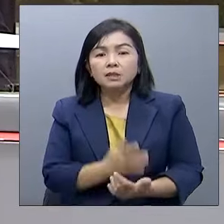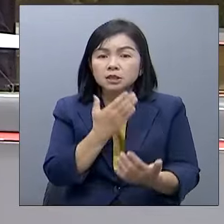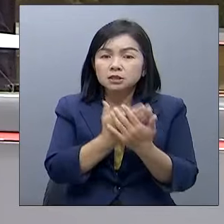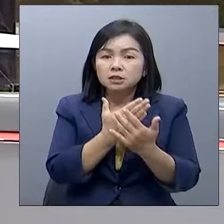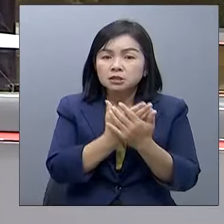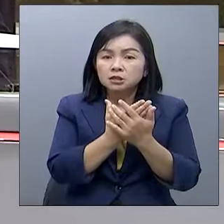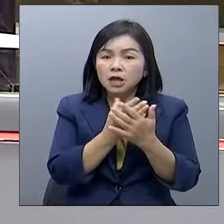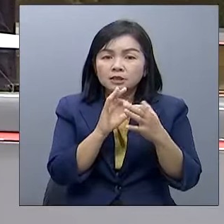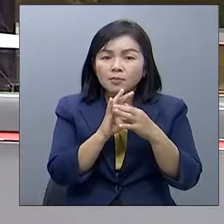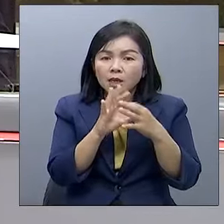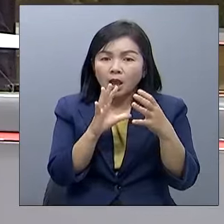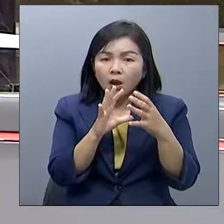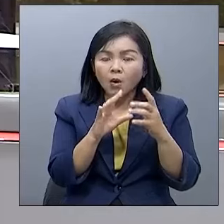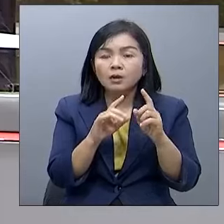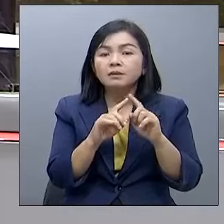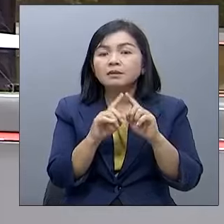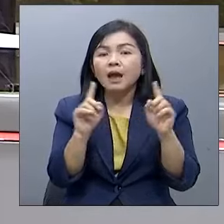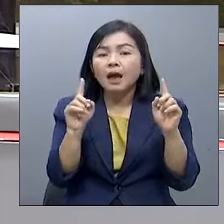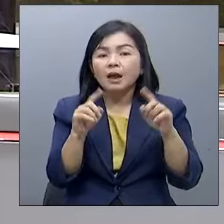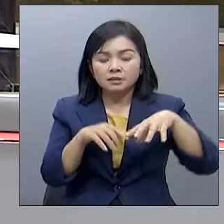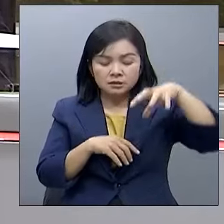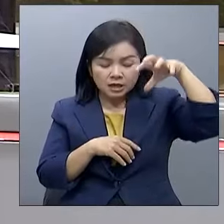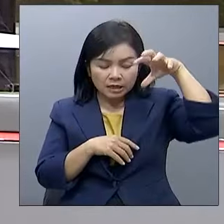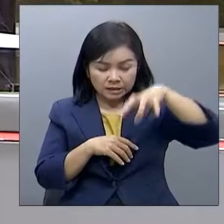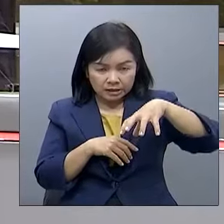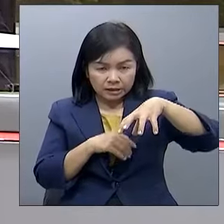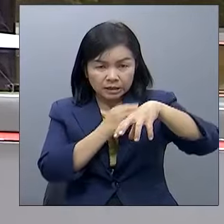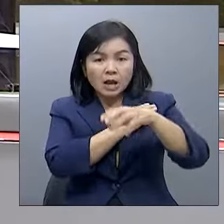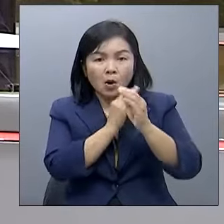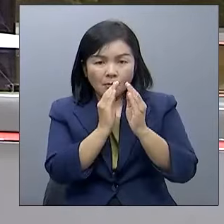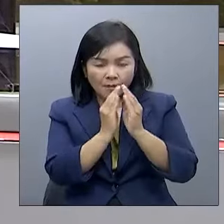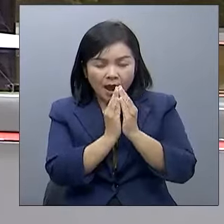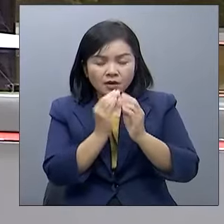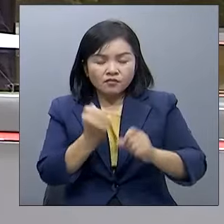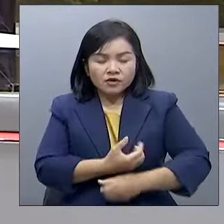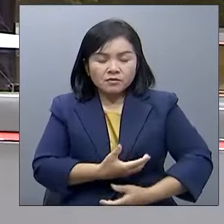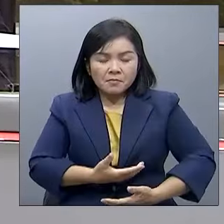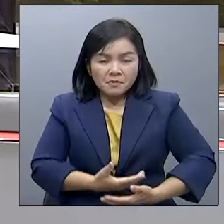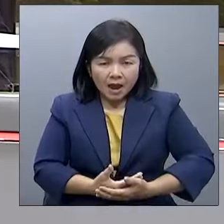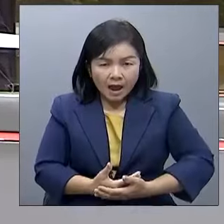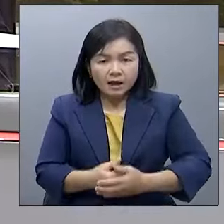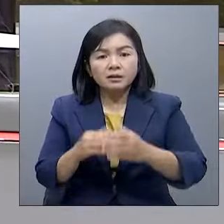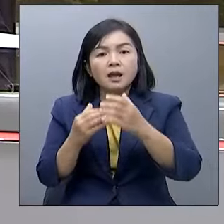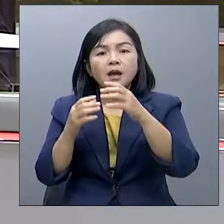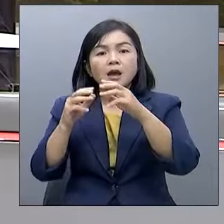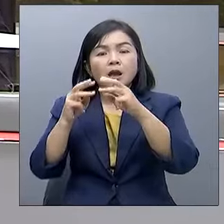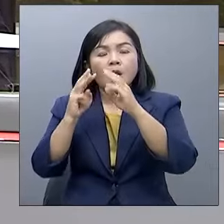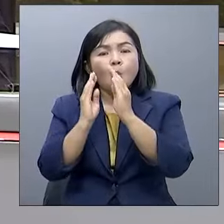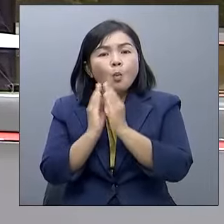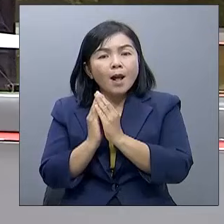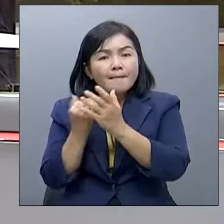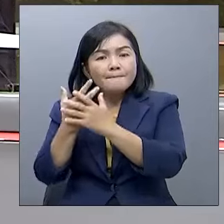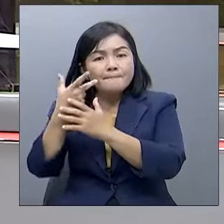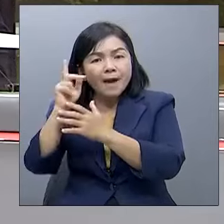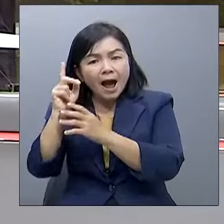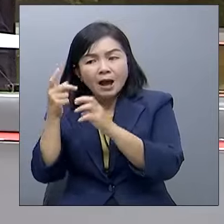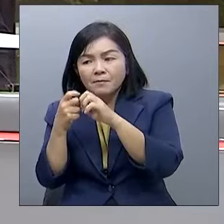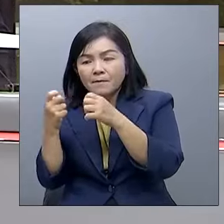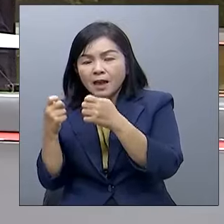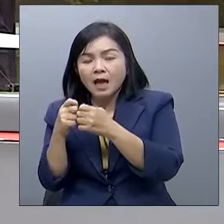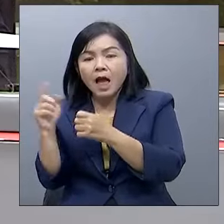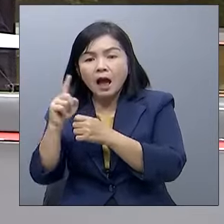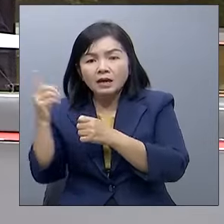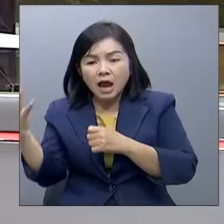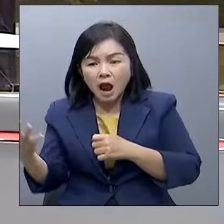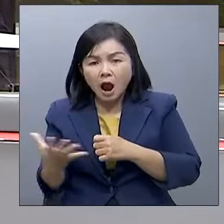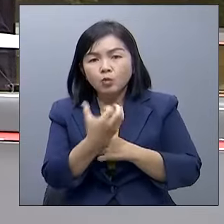พราะพื้นที่อย่างสถานปฏิบัติธรรมหรือกระทั่งวัดป่าเนี่ยเคยมีปัญหาหลายต่อหลายครั้งค่ะกับเรื่องของการบุกรุก